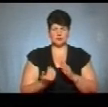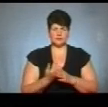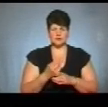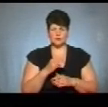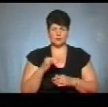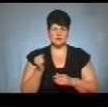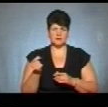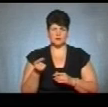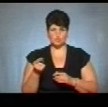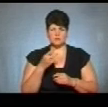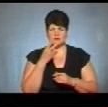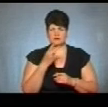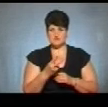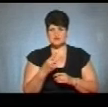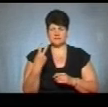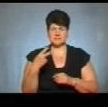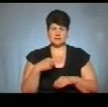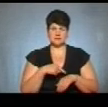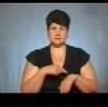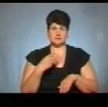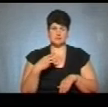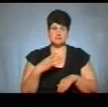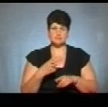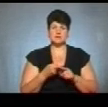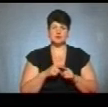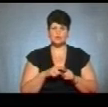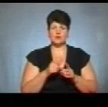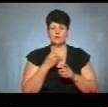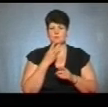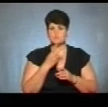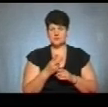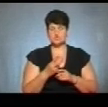UA Тернопіль. Дивіться о 20:30. До цього більше інформації шукайте на